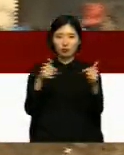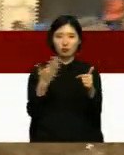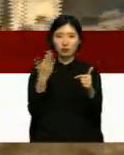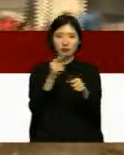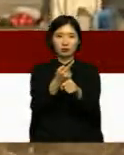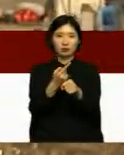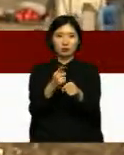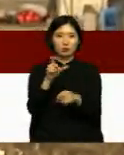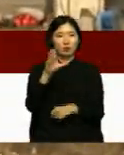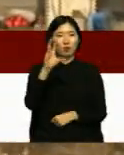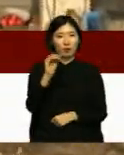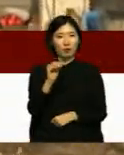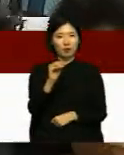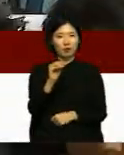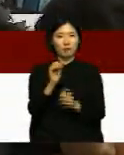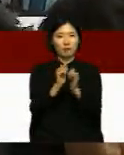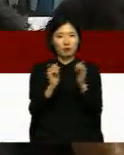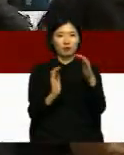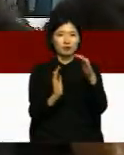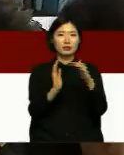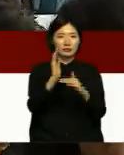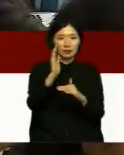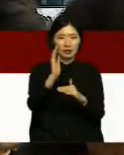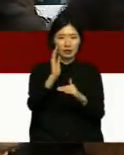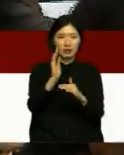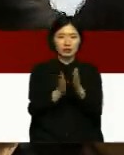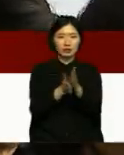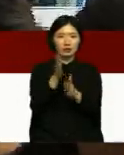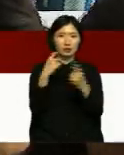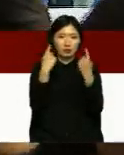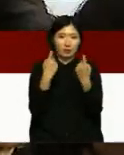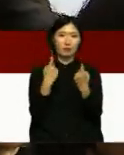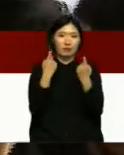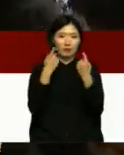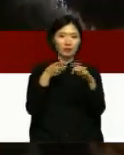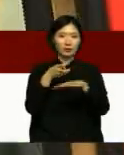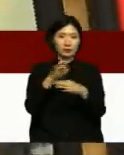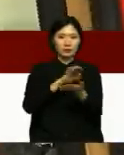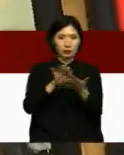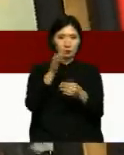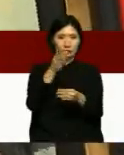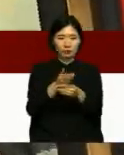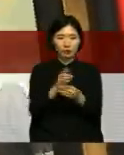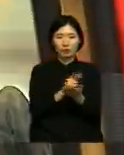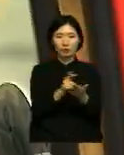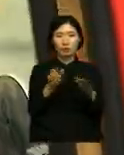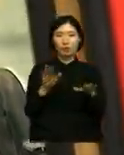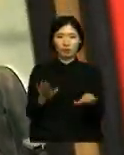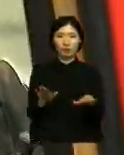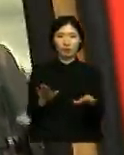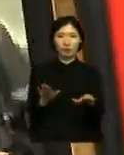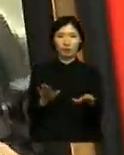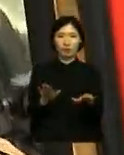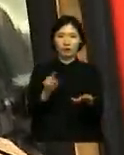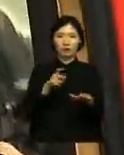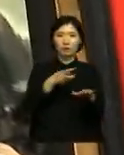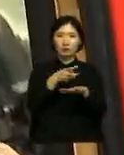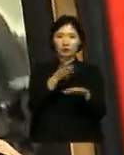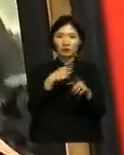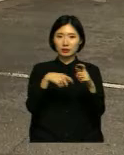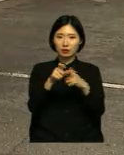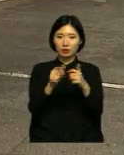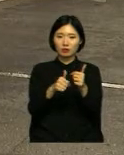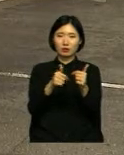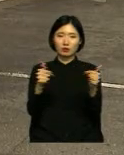지난해도 15만 명이 넘는 관광객이 시티투어버스를 이용했습니다. 가평군은 올해도 시티투어버스를